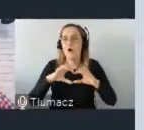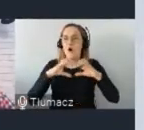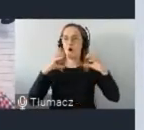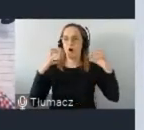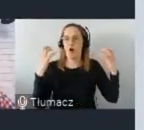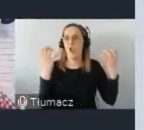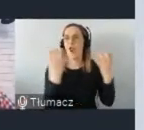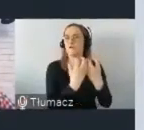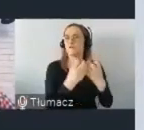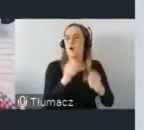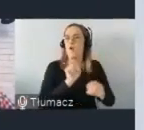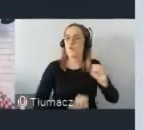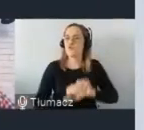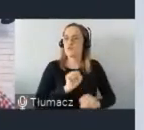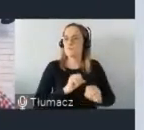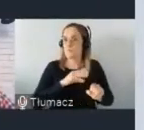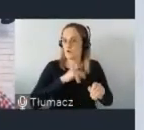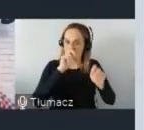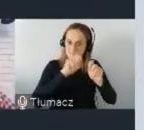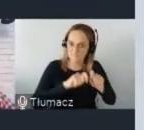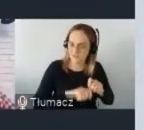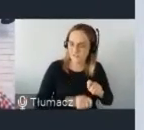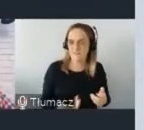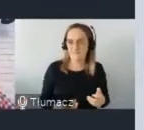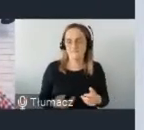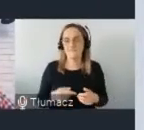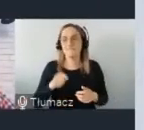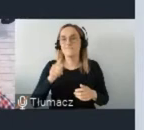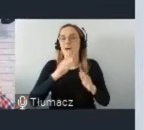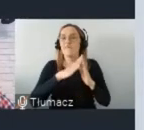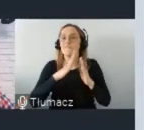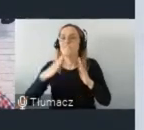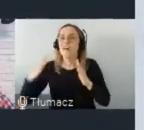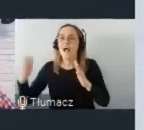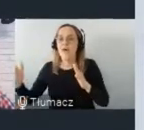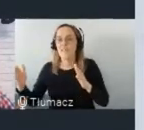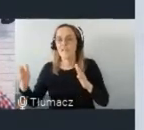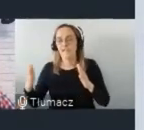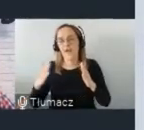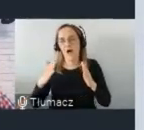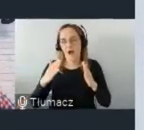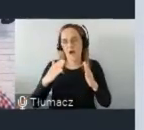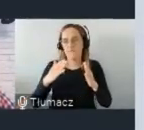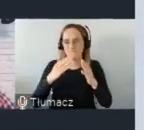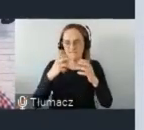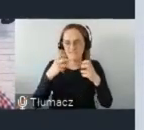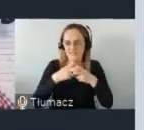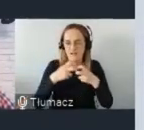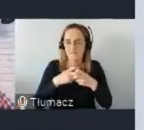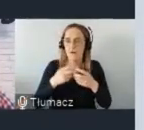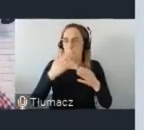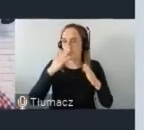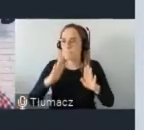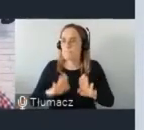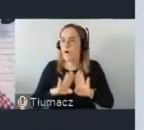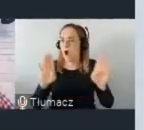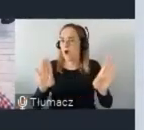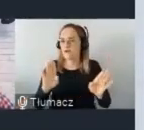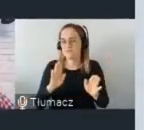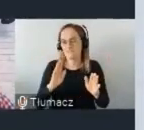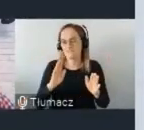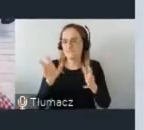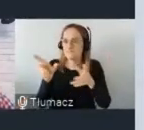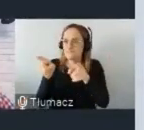w Rzymie. Wirtualne galerie sztuki pokażę Wam później, bo są zachwycające, nawet jako pokaz, zainspirowanie bibliotece do tego, żeby